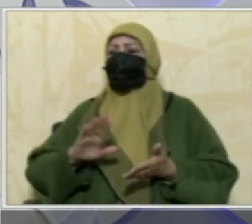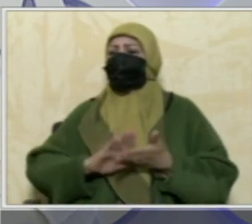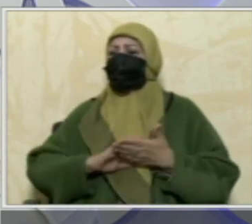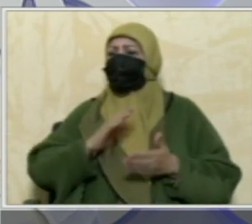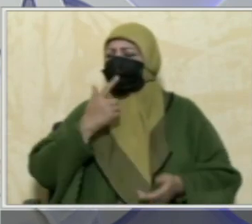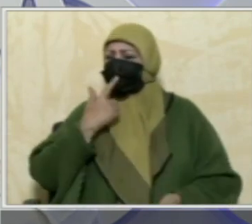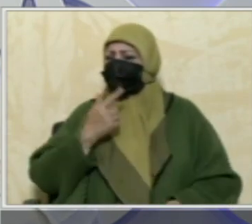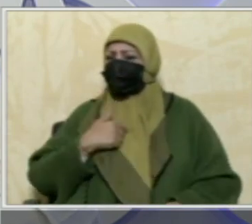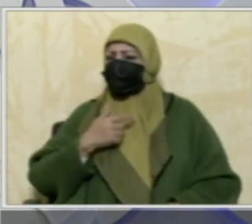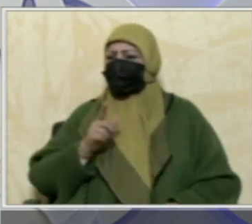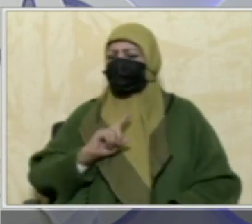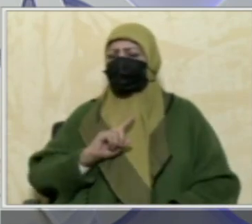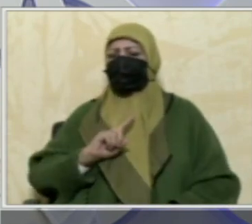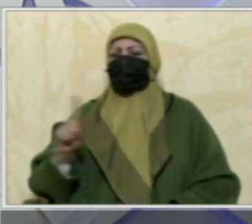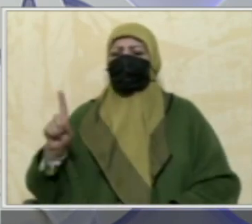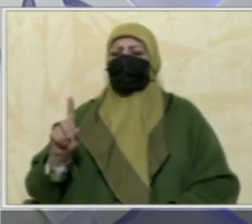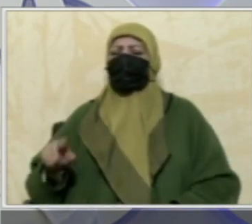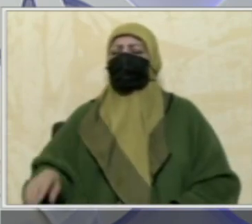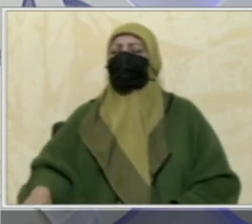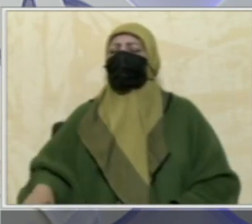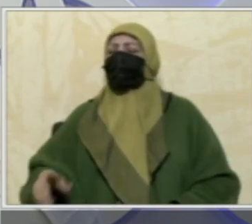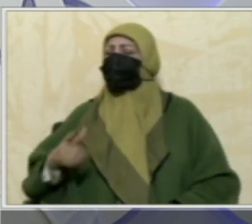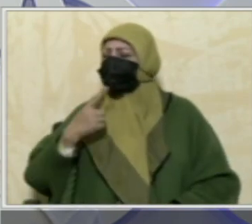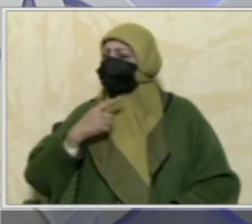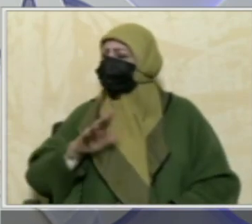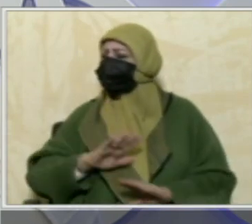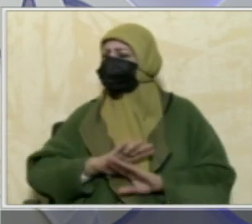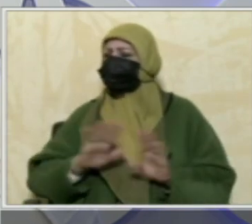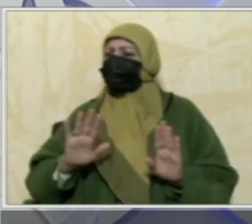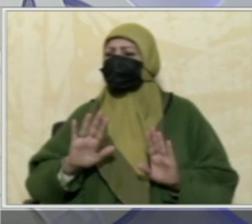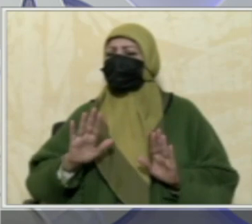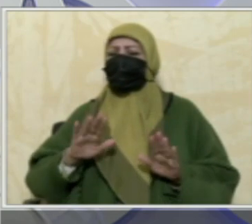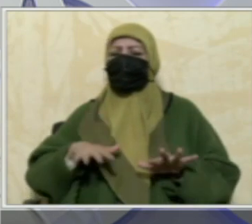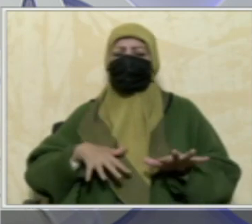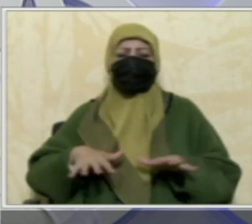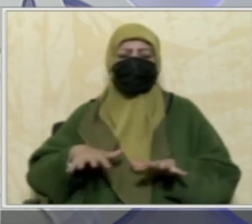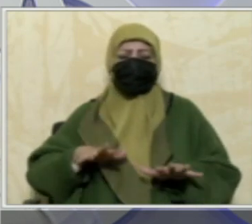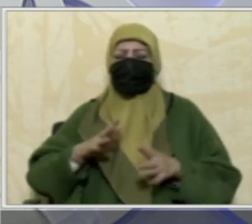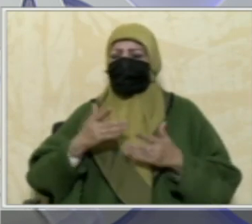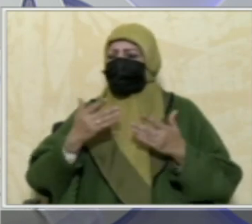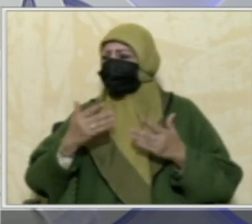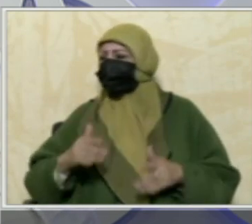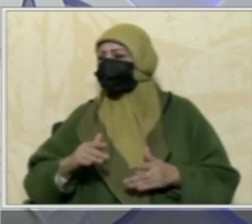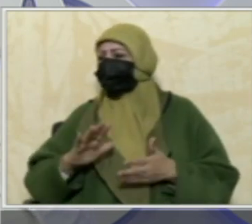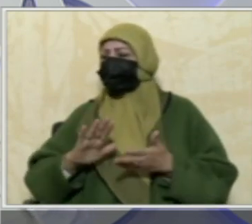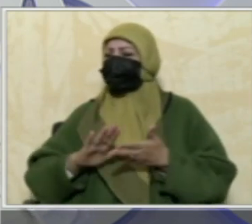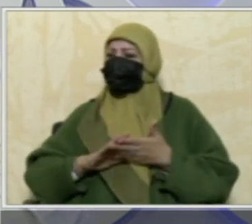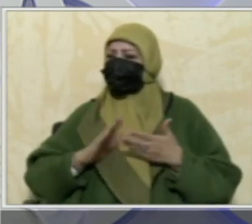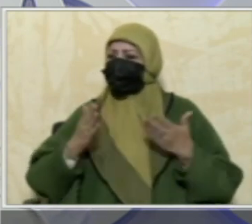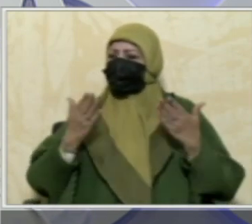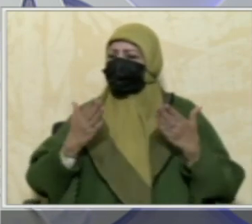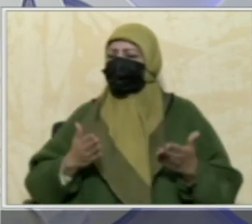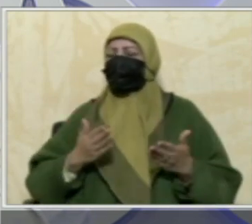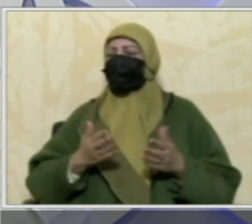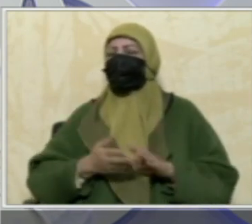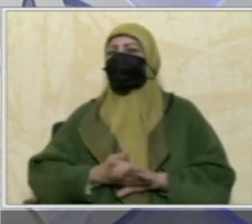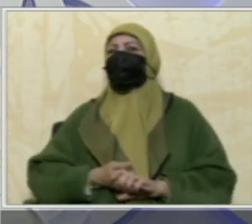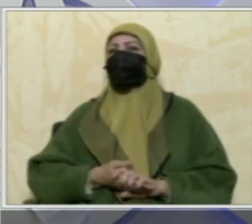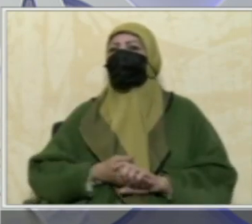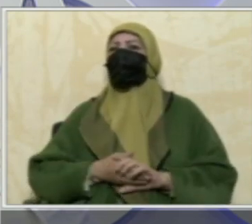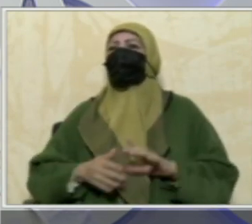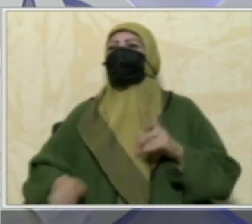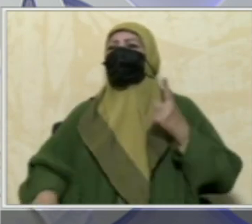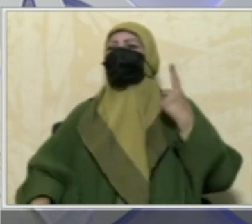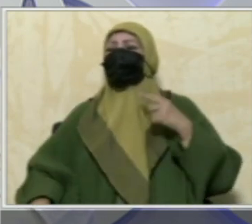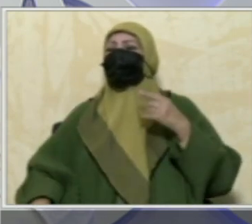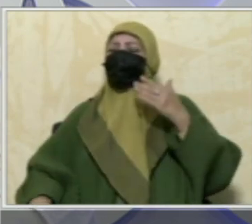وطلب منك معروفا لا طلب منك الدعاء عفوا وانت قدمت يعني قدم لك هذا الامر